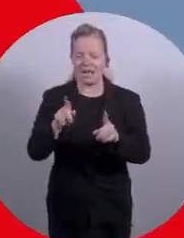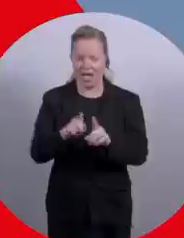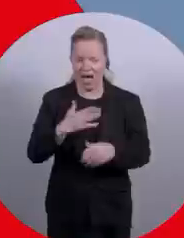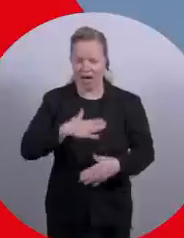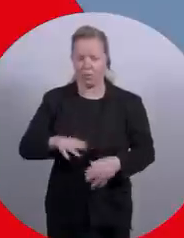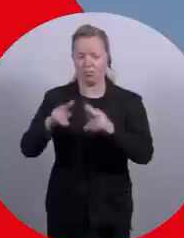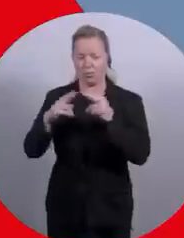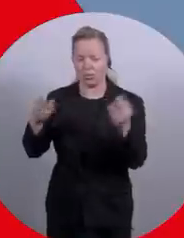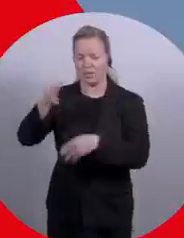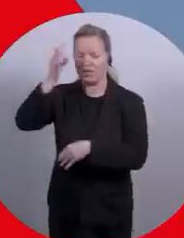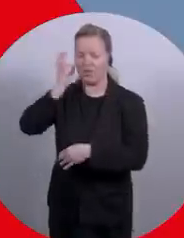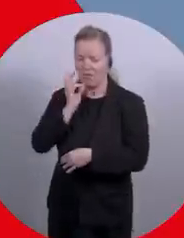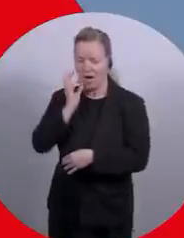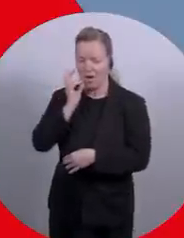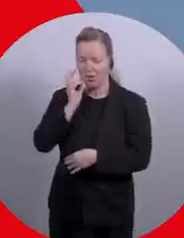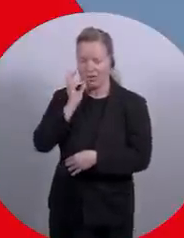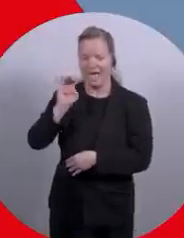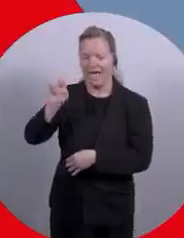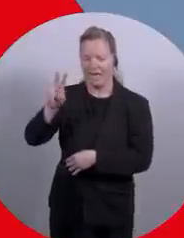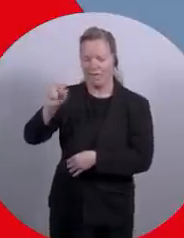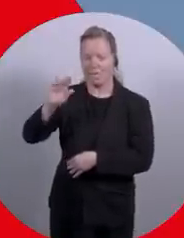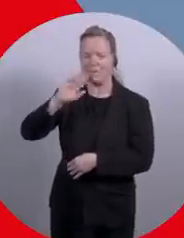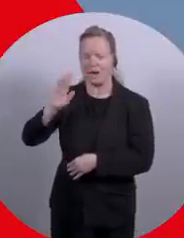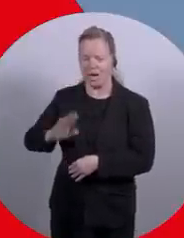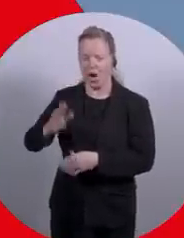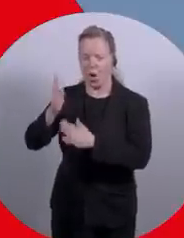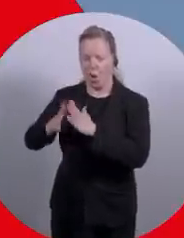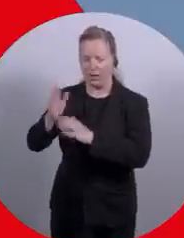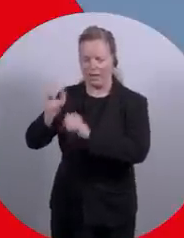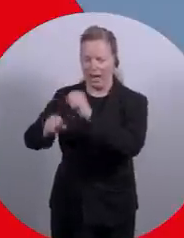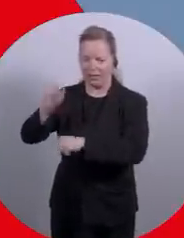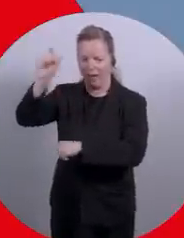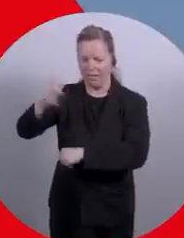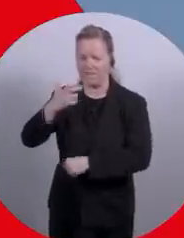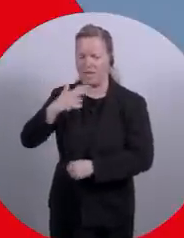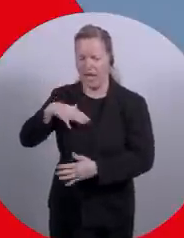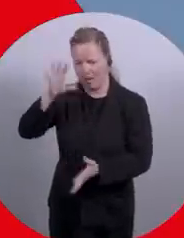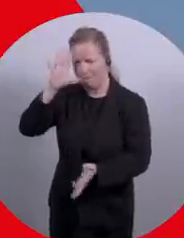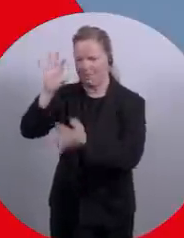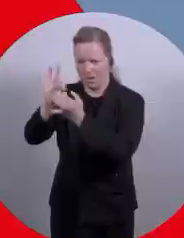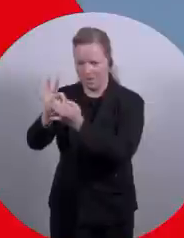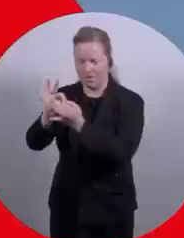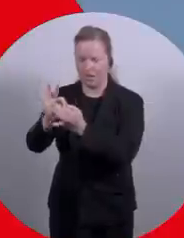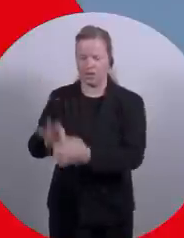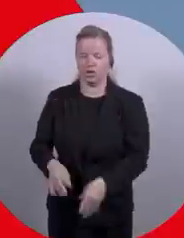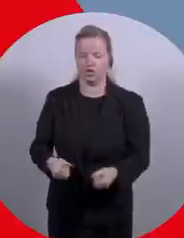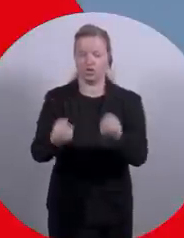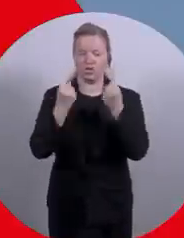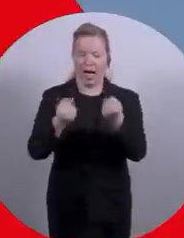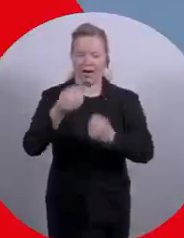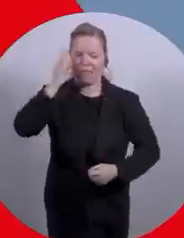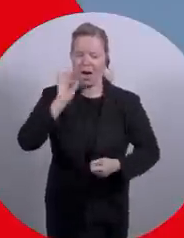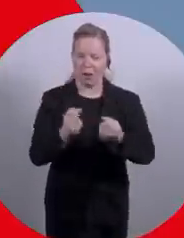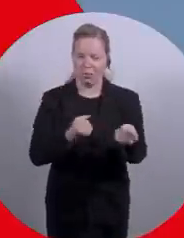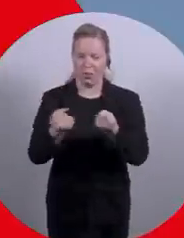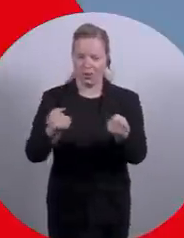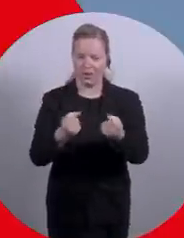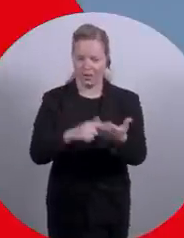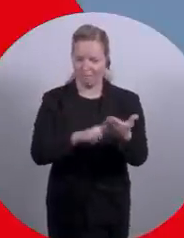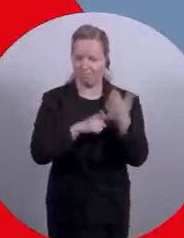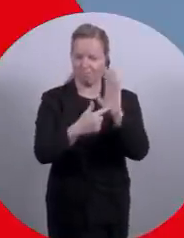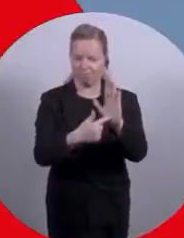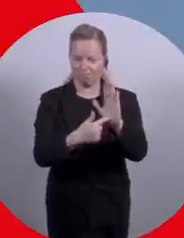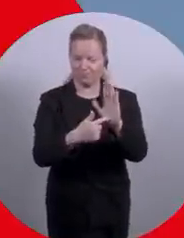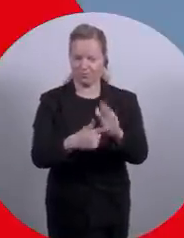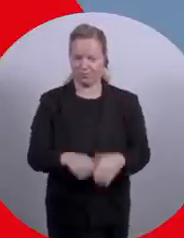bundesfrauenvorsitzenden Eva-maria Holzleitner anschließen nämlich Thema Pell für eine starke Frauenpolitik und möchte euch auch sagen warum ich